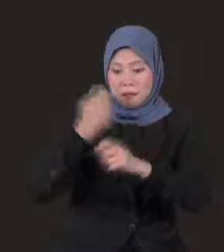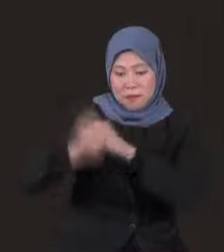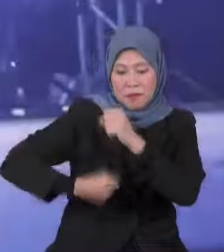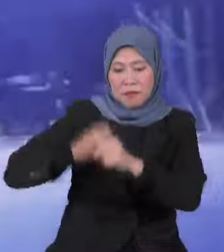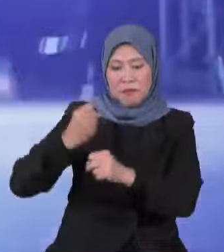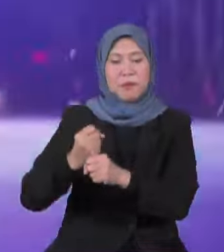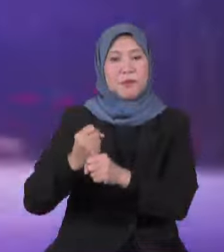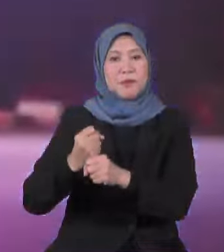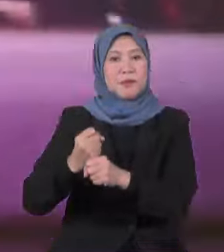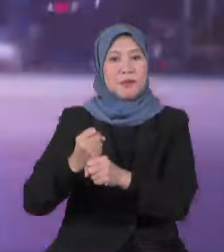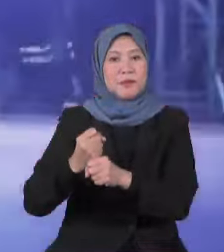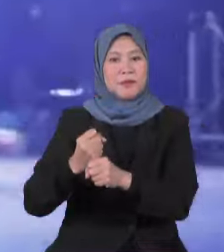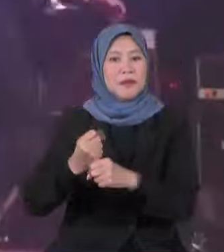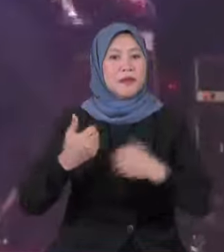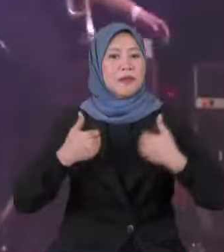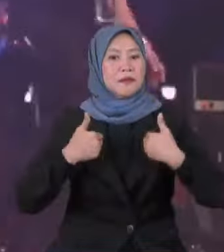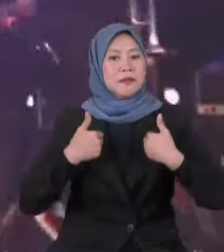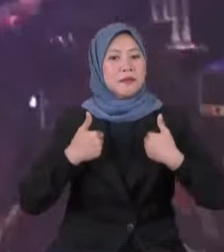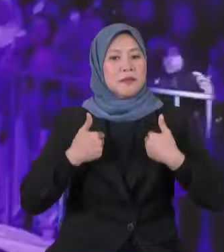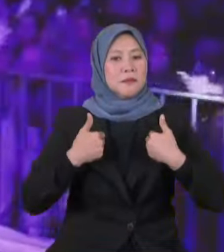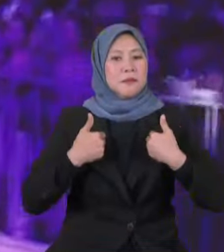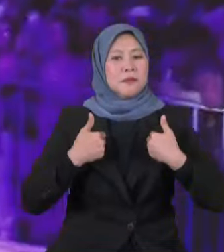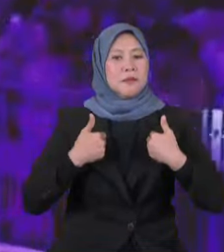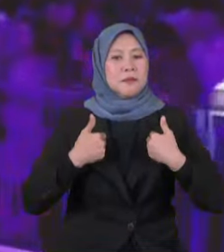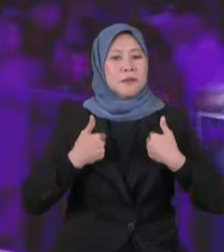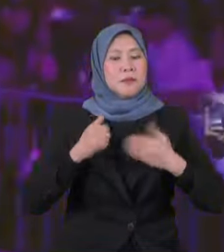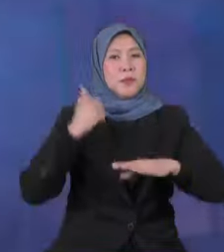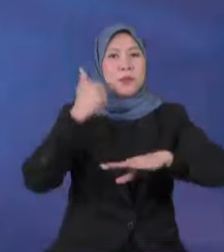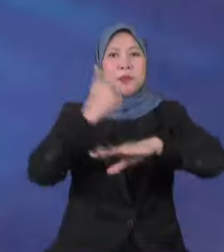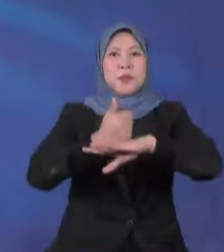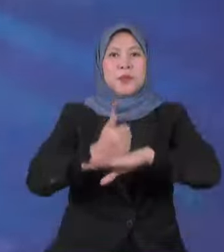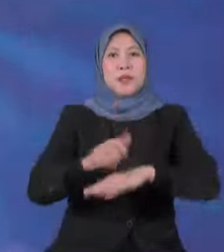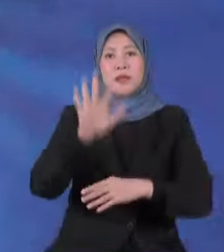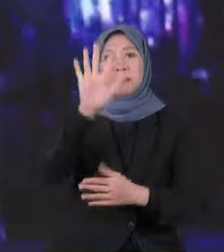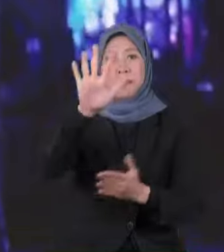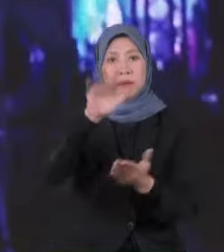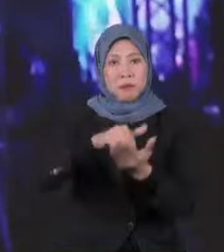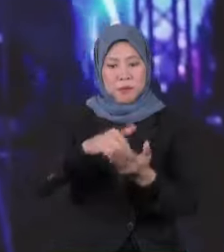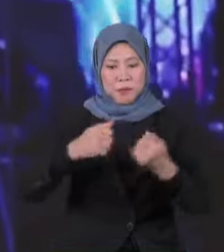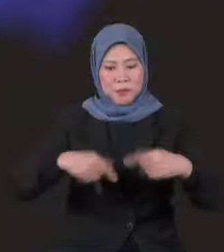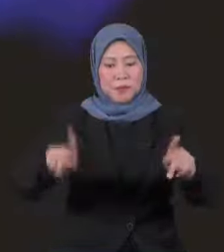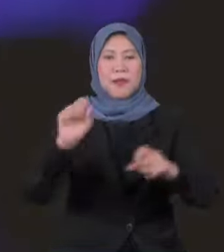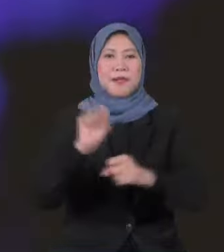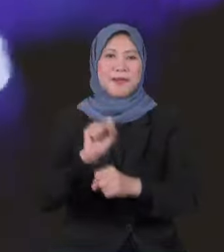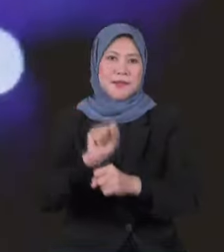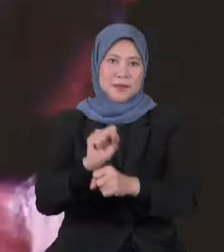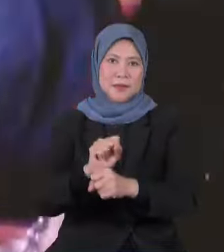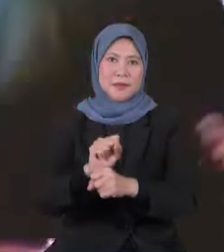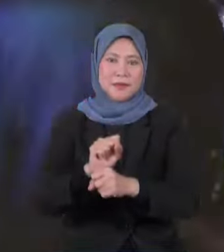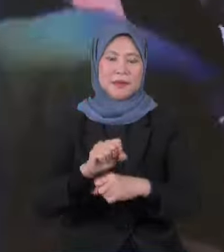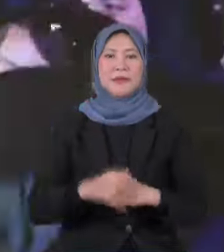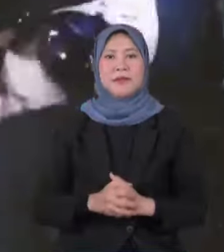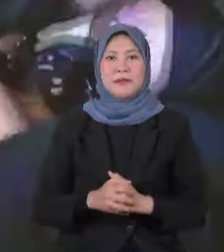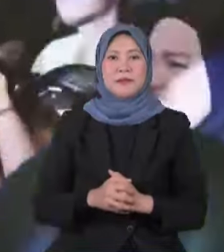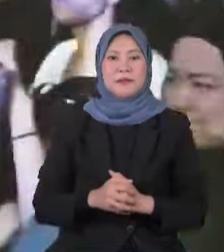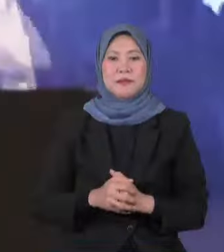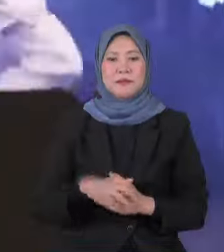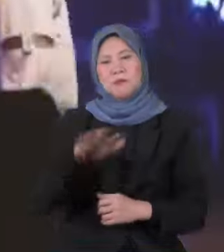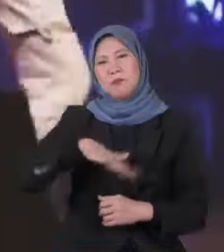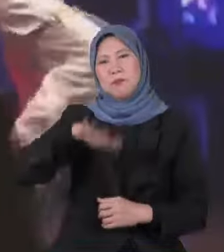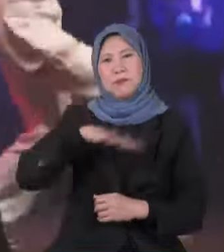macam untuk tahun ini, kami berhasrat untuklah mewujudkan 5,000 peluang pekerjaan dan juga